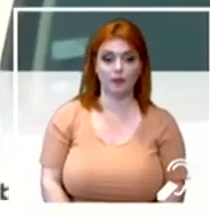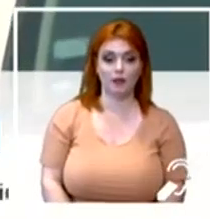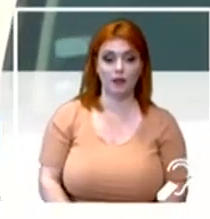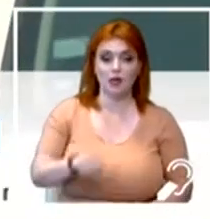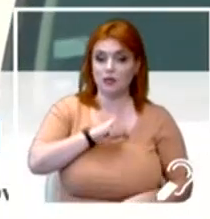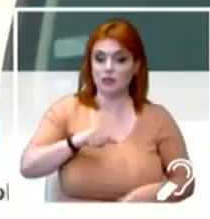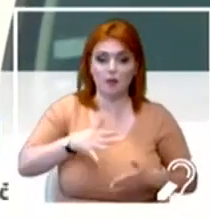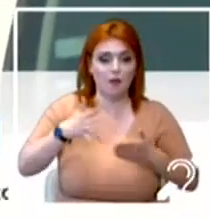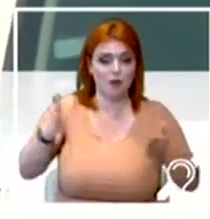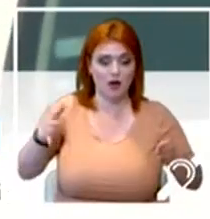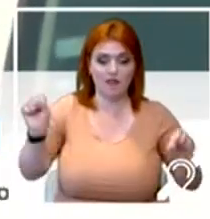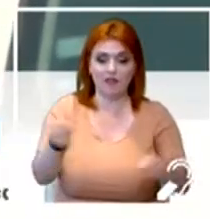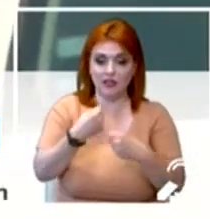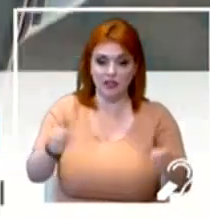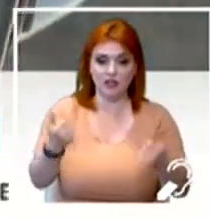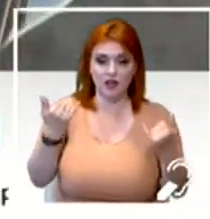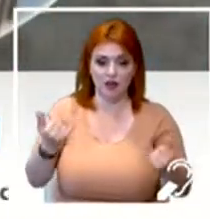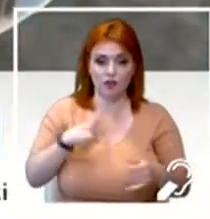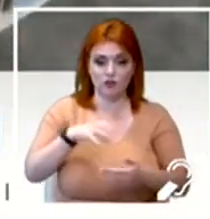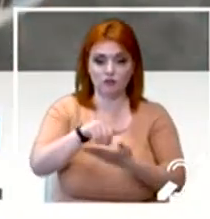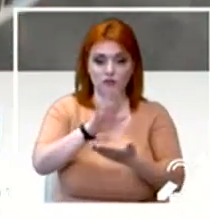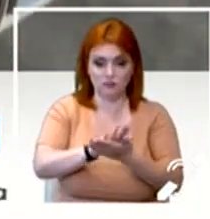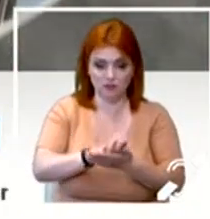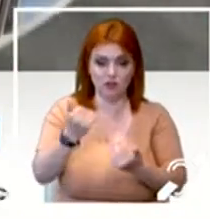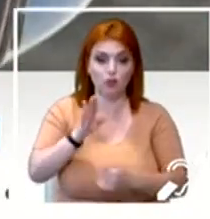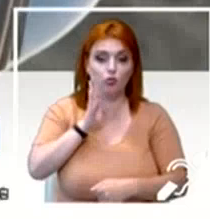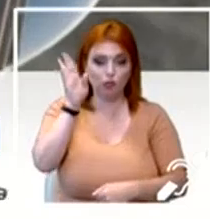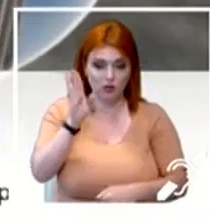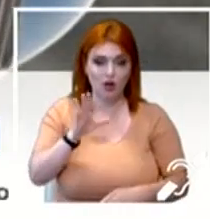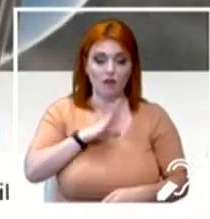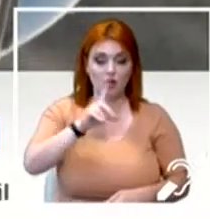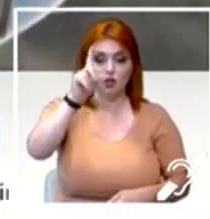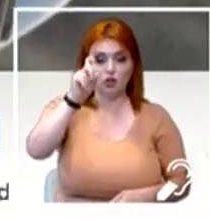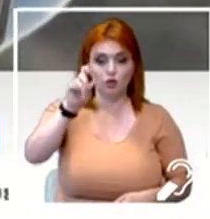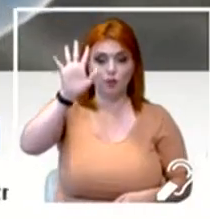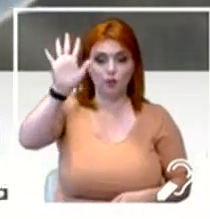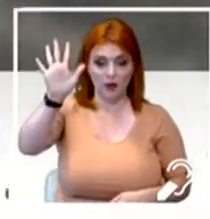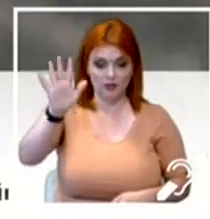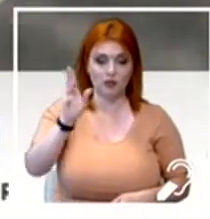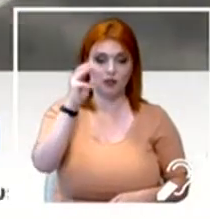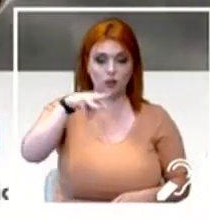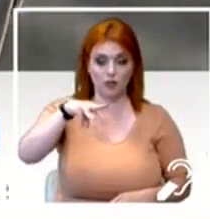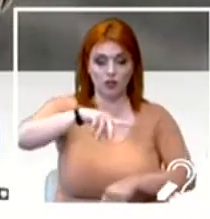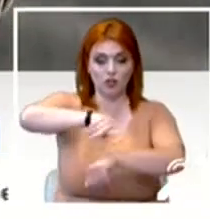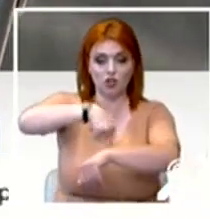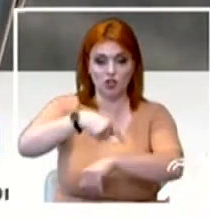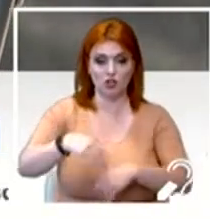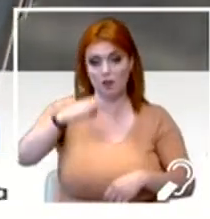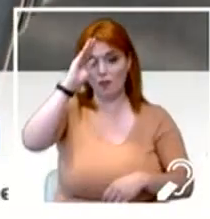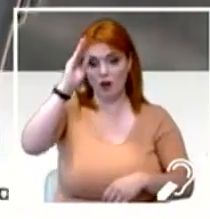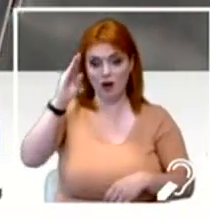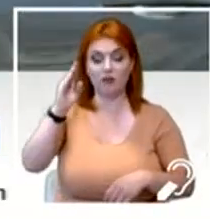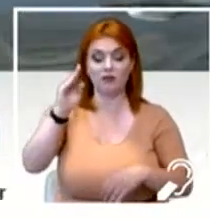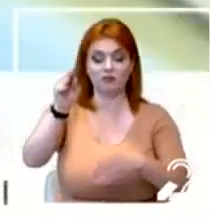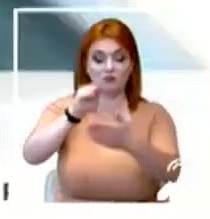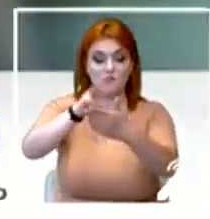Cea mai mare viteză surprinsă în această dimineață de radarul mobil a fost de 105 km pe oră. Șoferul care a luat